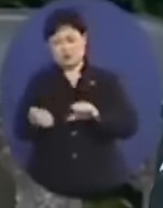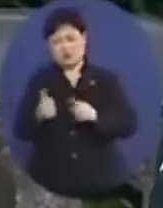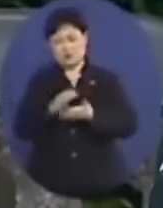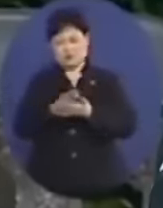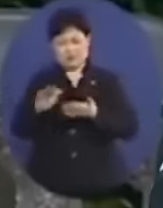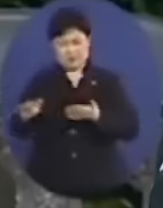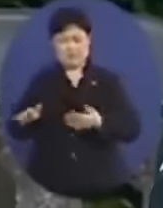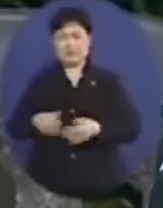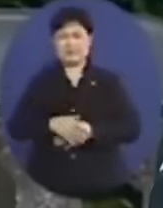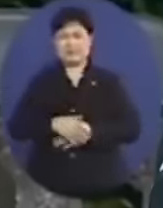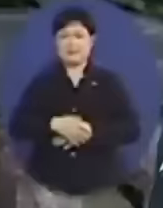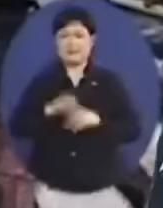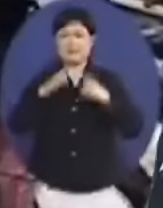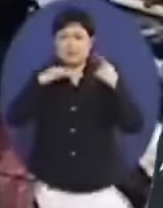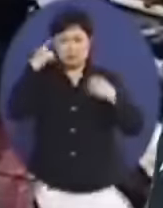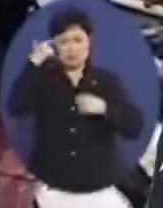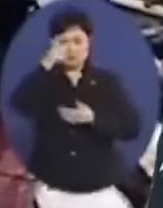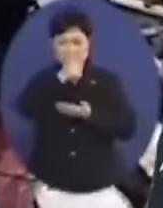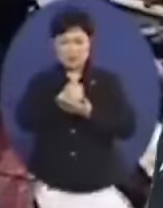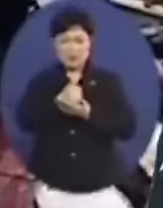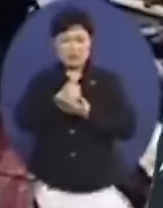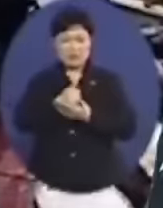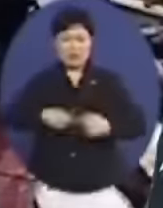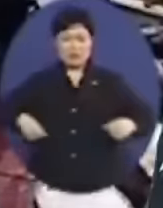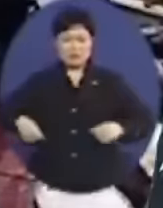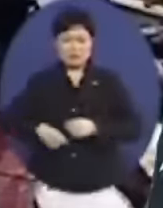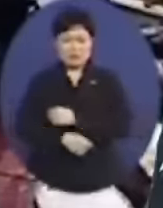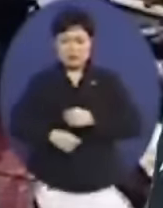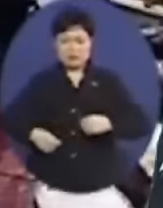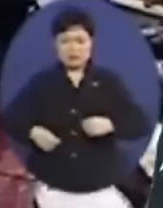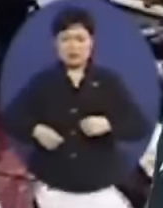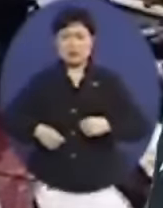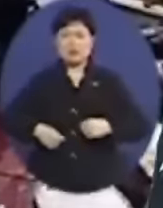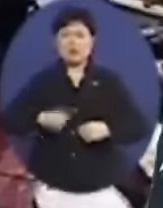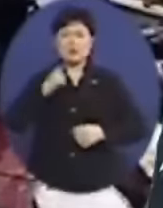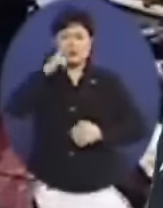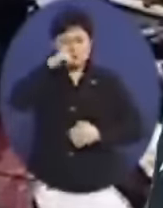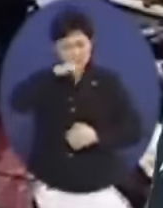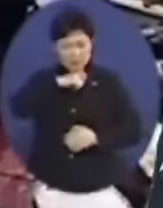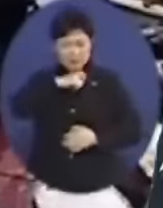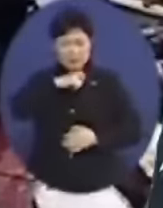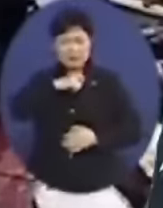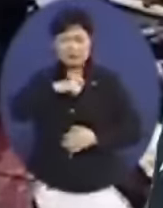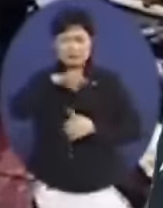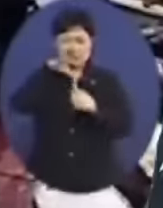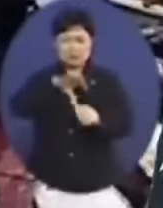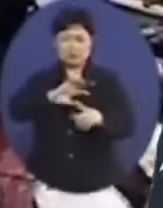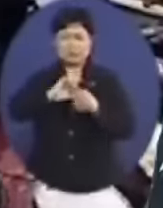죽었습니다 조용의 죄와 불 이 절망과 죽음은 내가